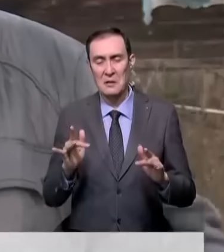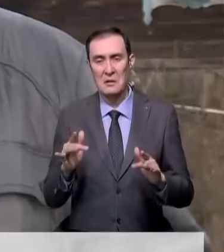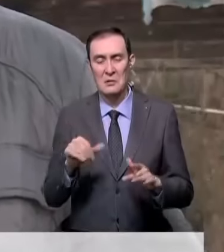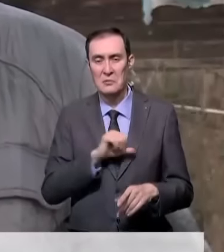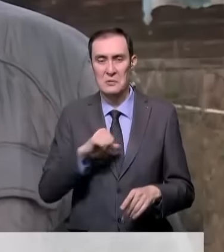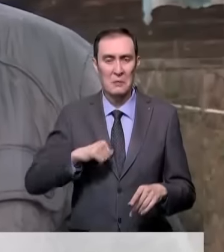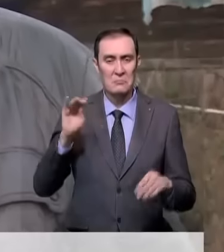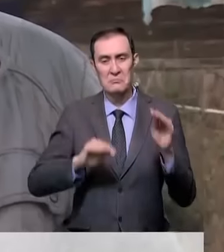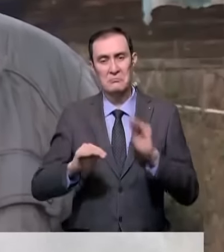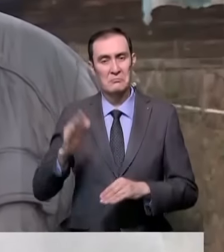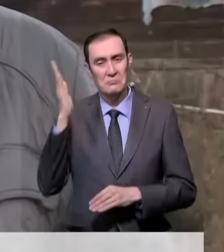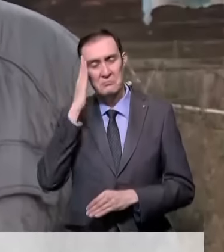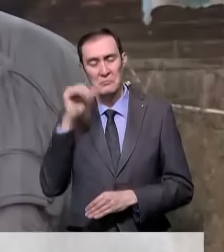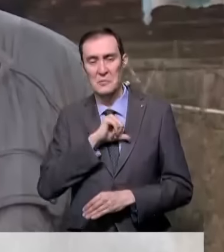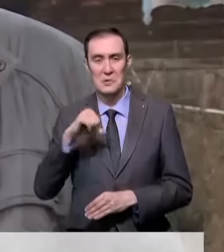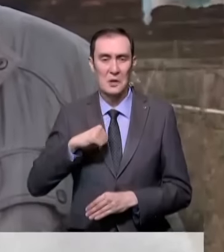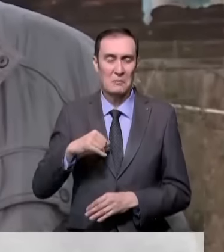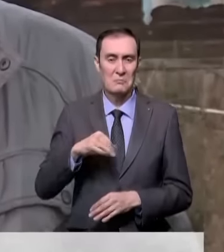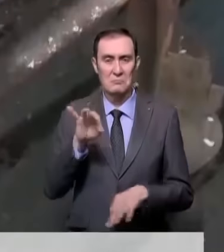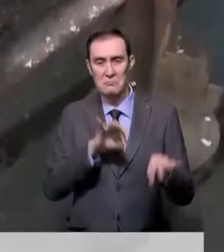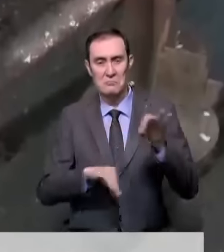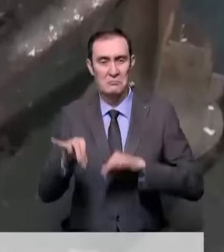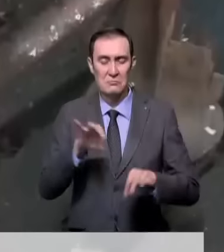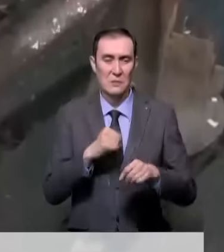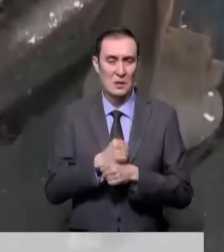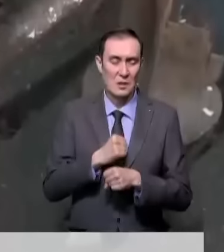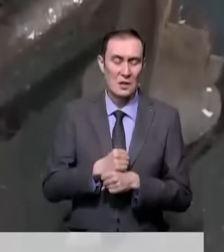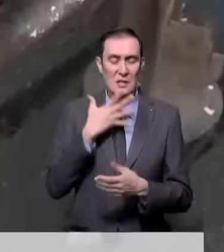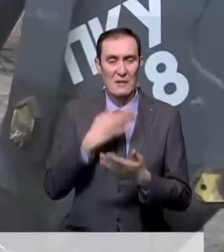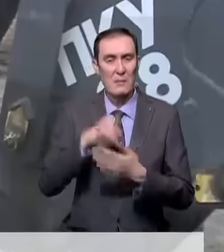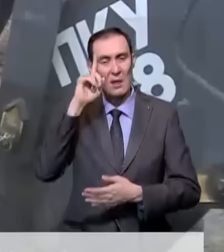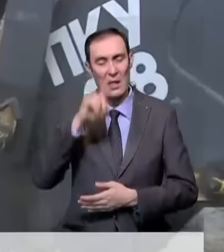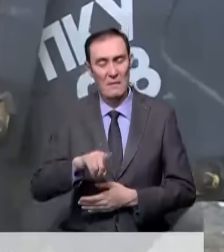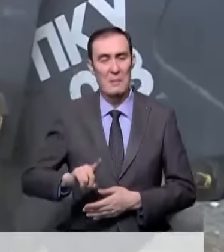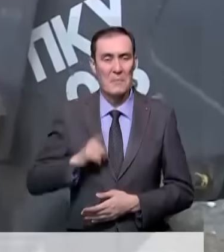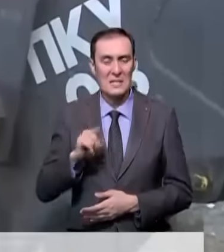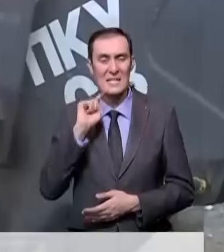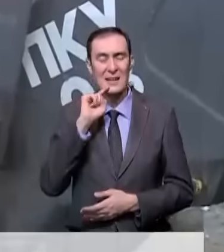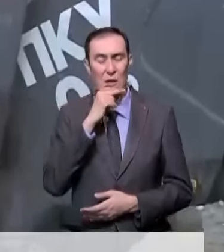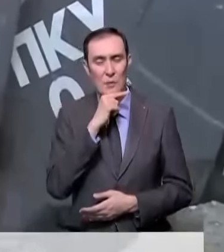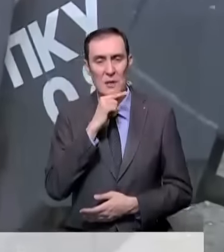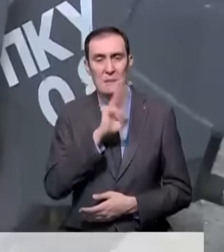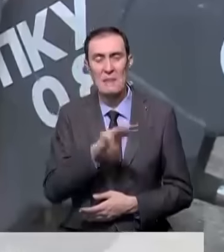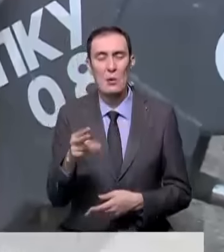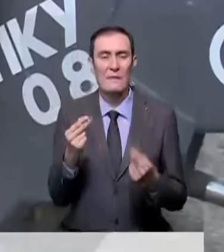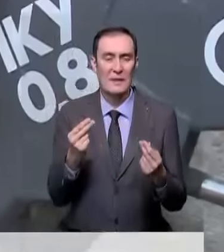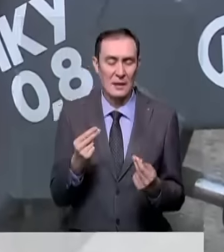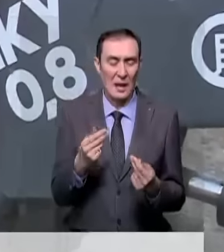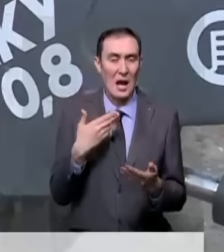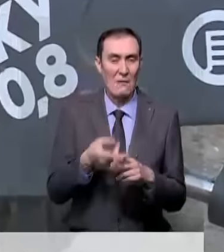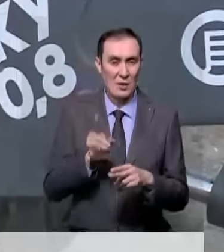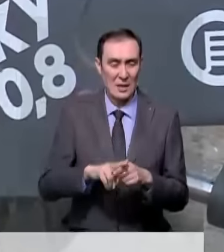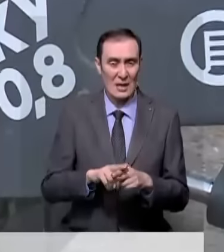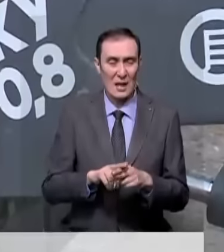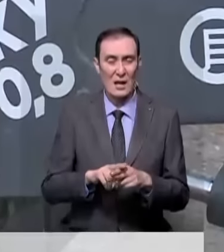что как получится, так и по это самому примерял, не знаю. И благодаря своим навыкам мастер сэкономил уже миллионы тенге. А вот эта